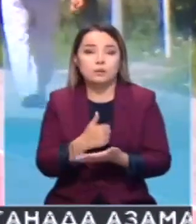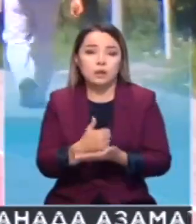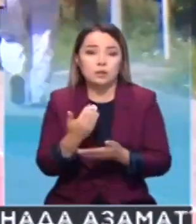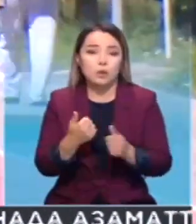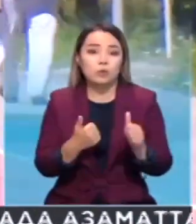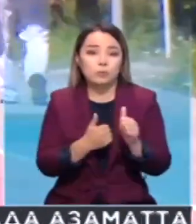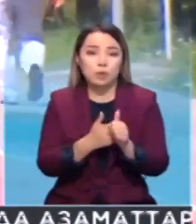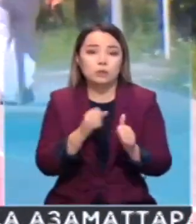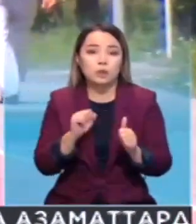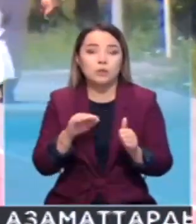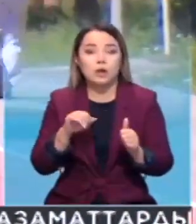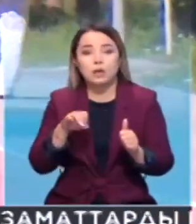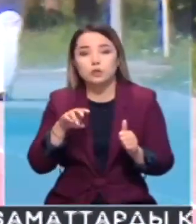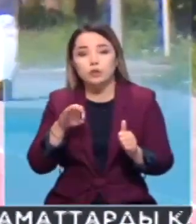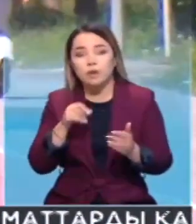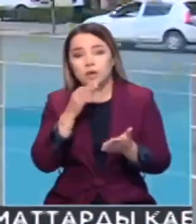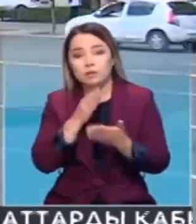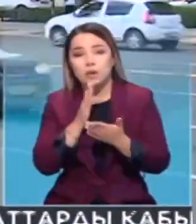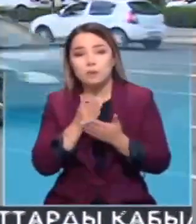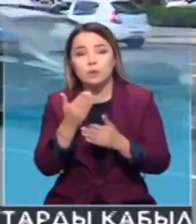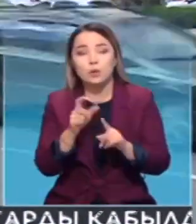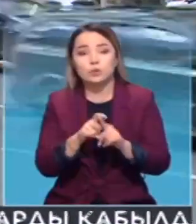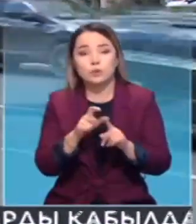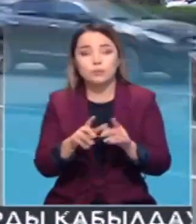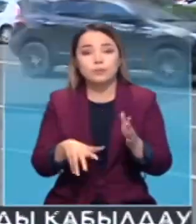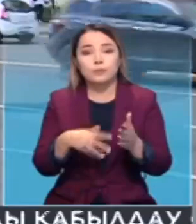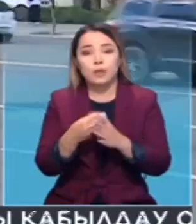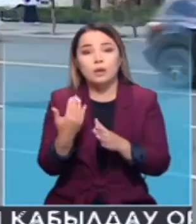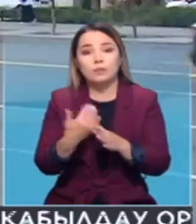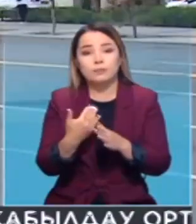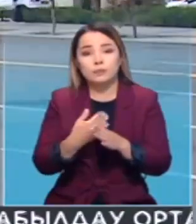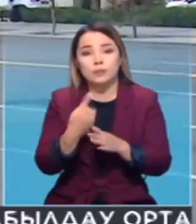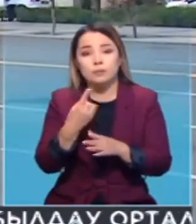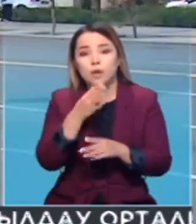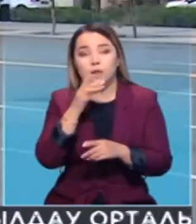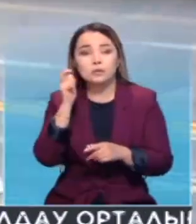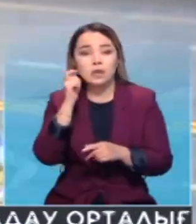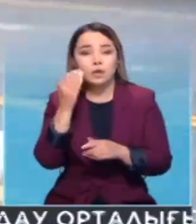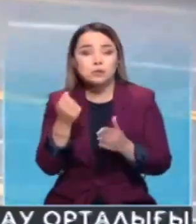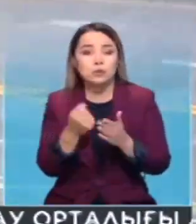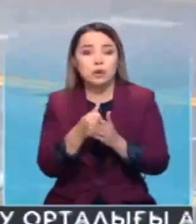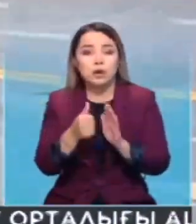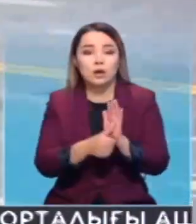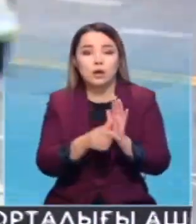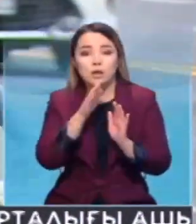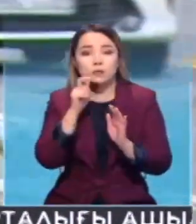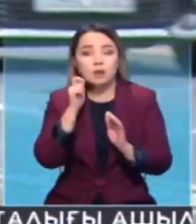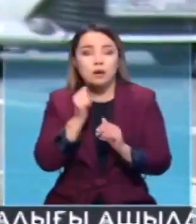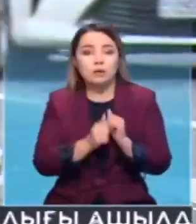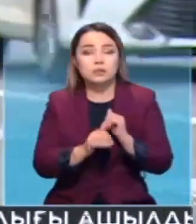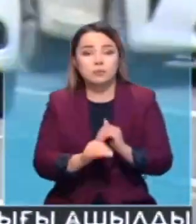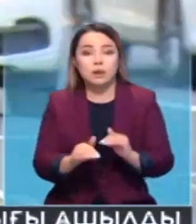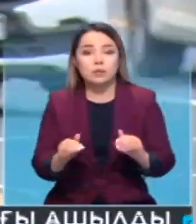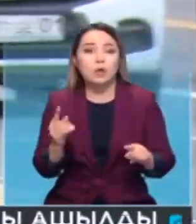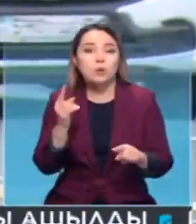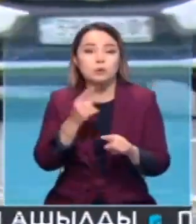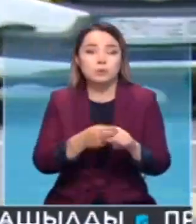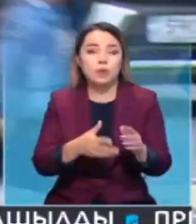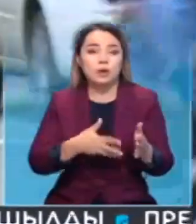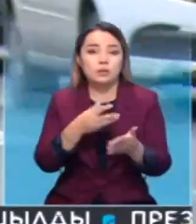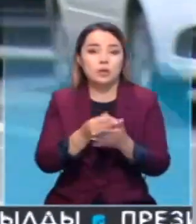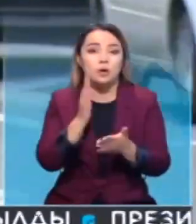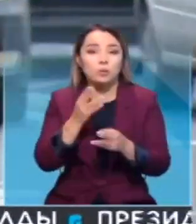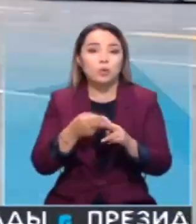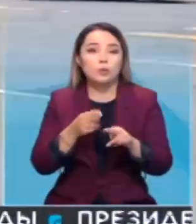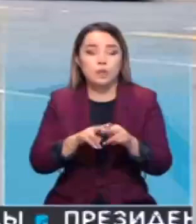орынбасары Айгүл Таласова айтты. Оның сөзінше жәрдемақы аясында 1 жастан 6 жасқа дейінгі әр балаға қосымша ақы төленеді.